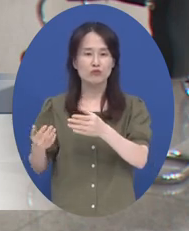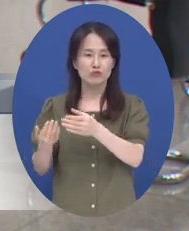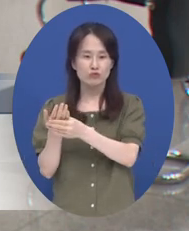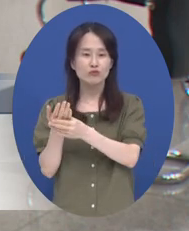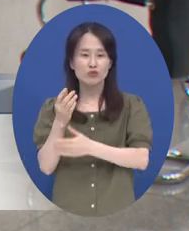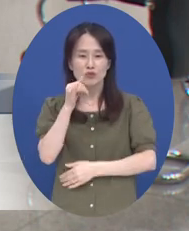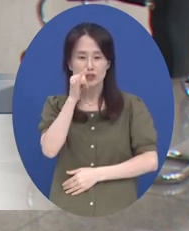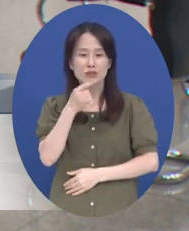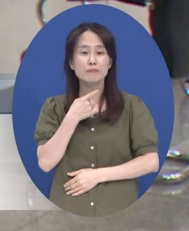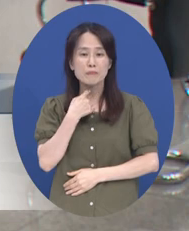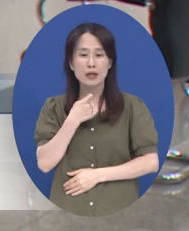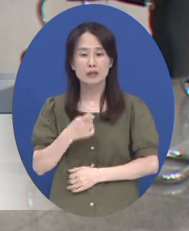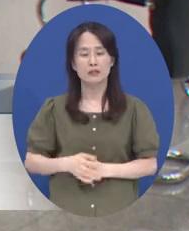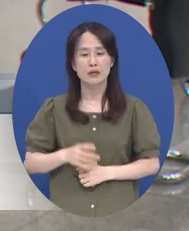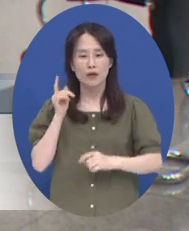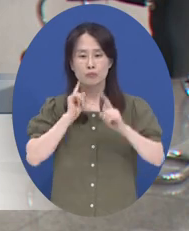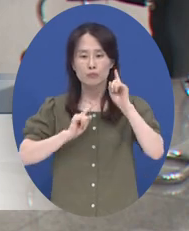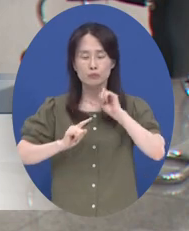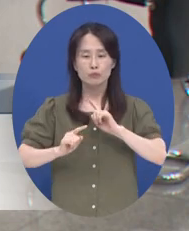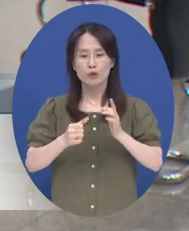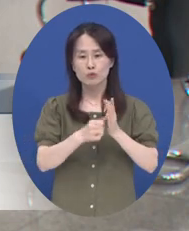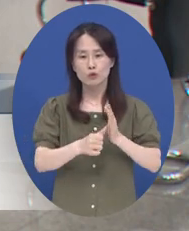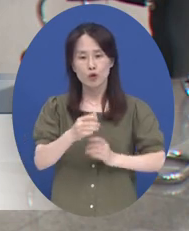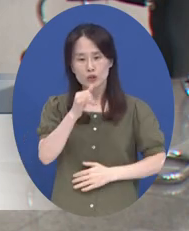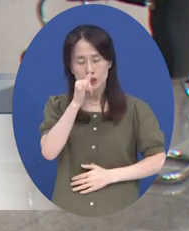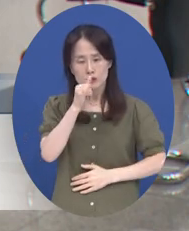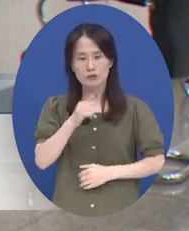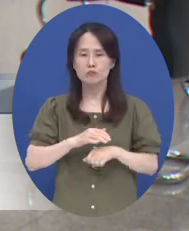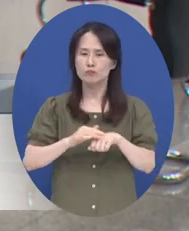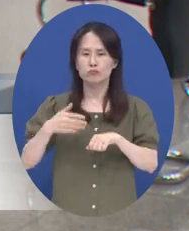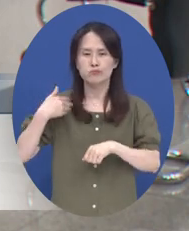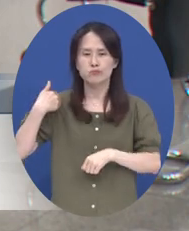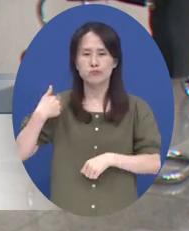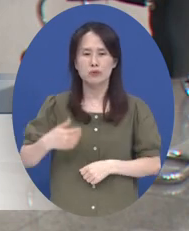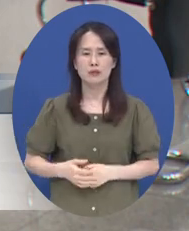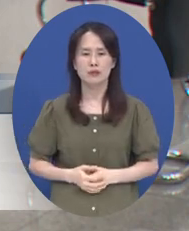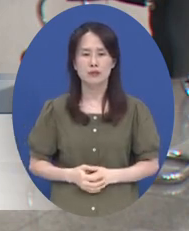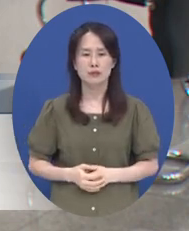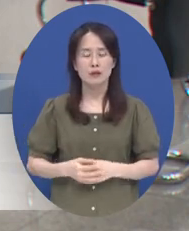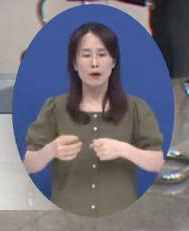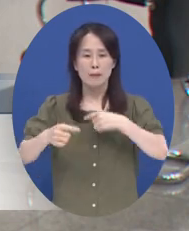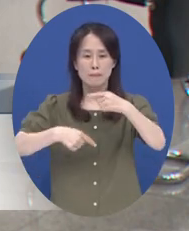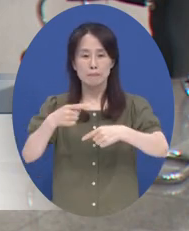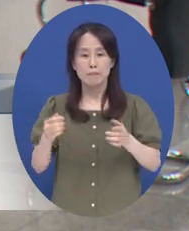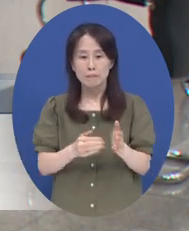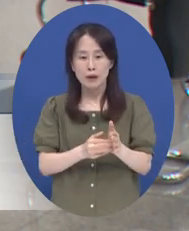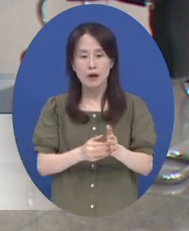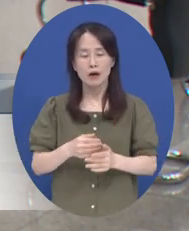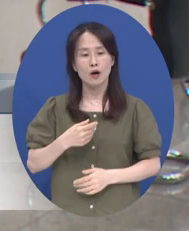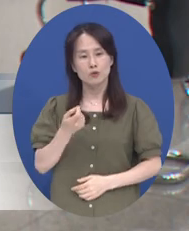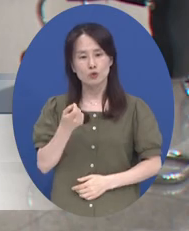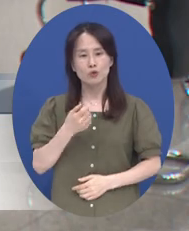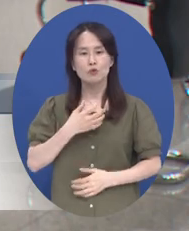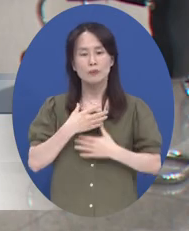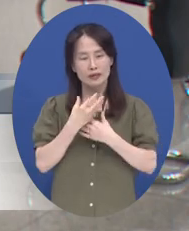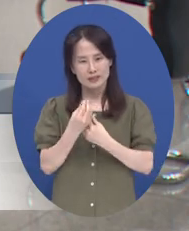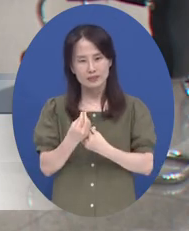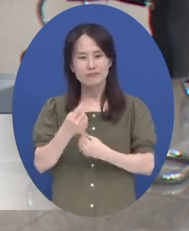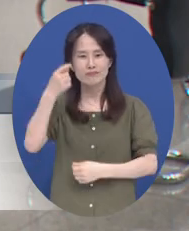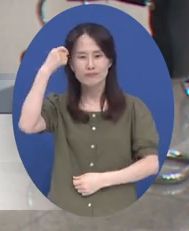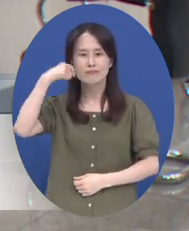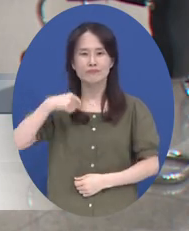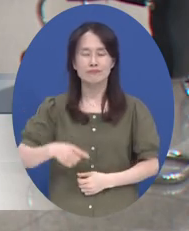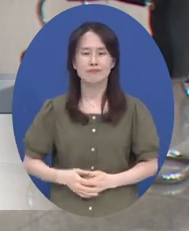춤이라고 뜯겨 넣기도 하고 했었는데 그러니 성분이 많이 들어 있는지는 몰랐습니다 그렇게 바꼈다고 하니까 자 적음을 알